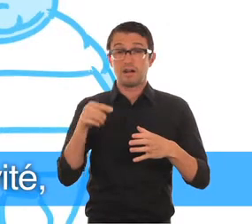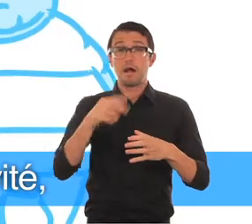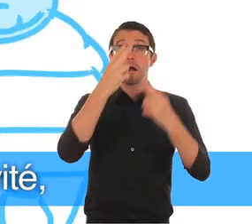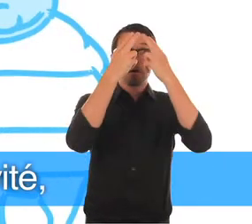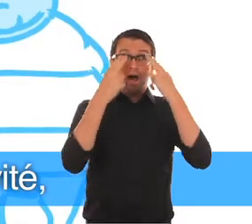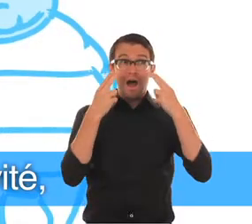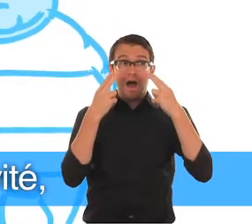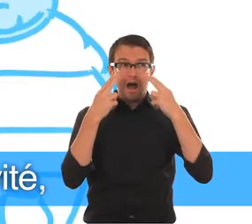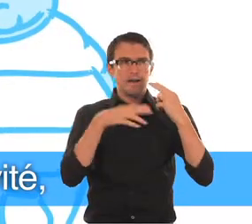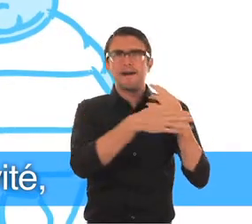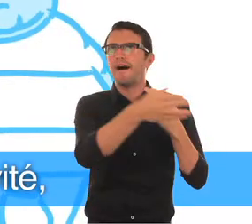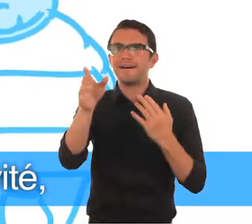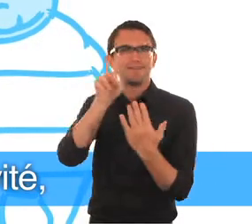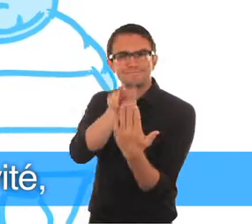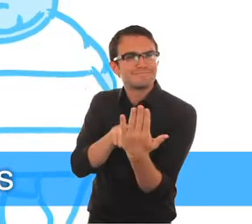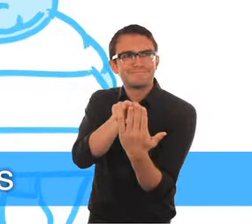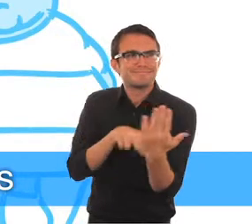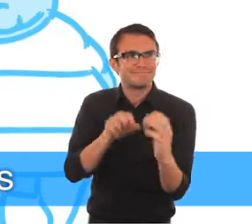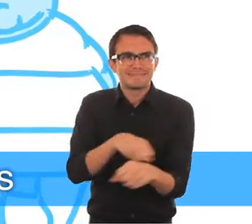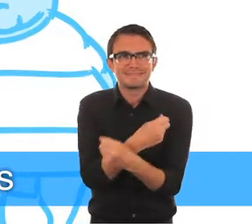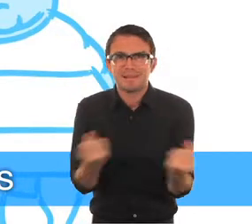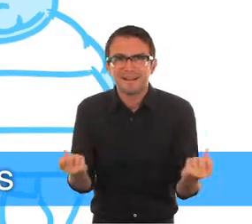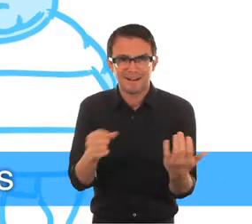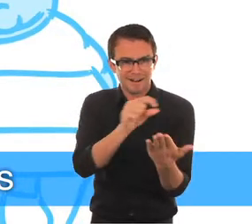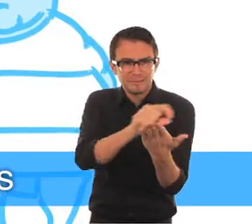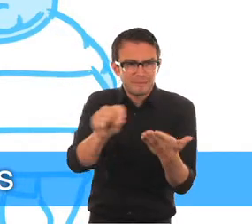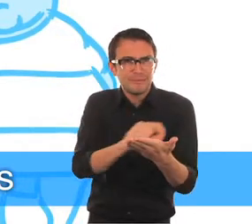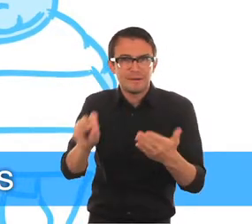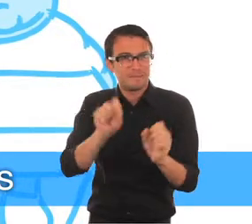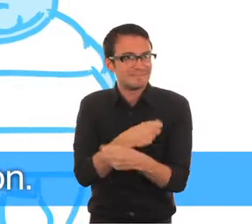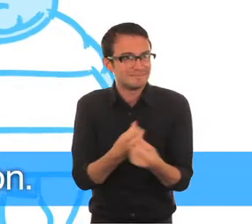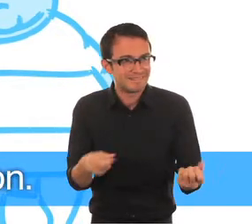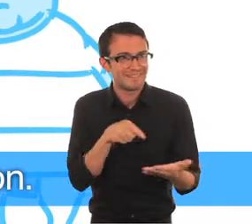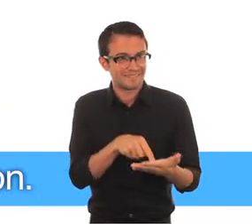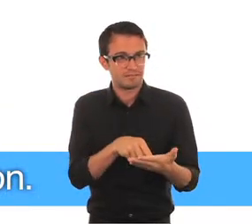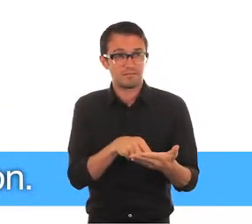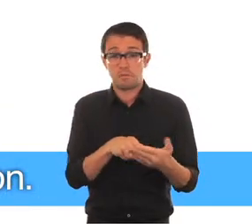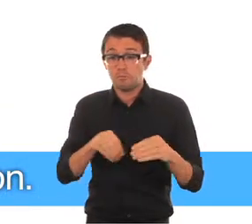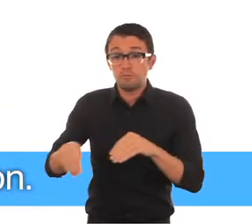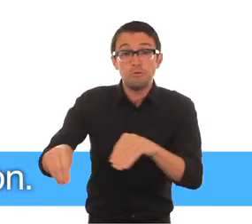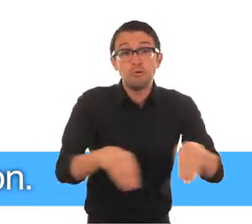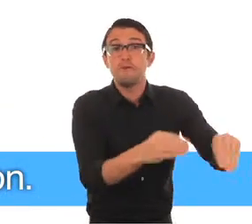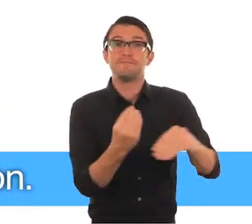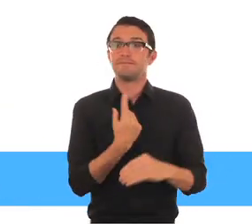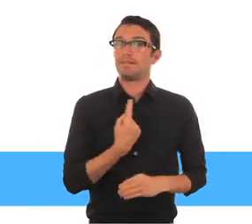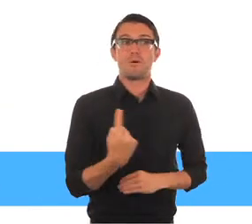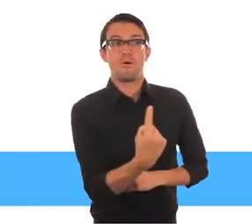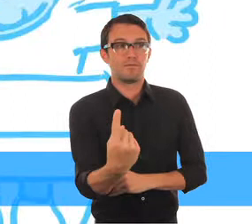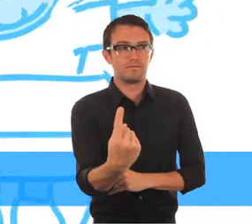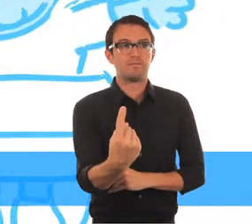Cette déficience cause une limitation d'activité, telle que l'incapacité de lire des documents imprimés ou de se déplacer sans orientation.